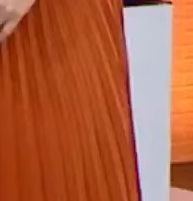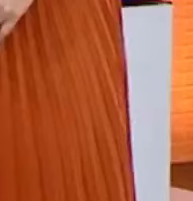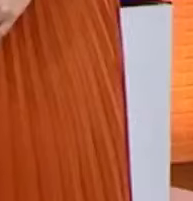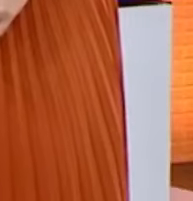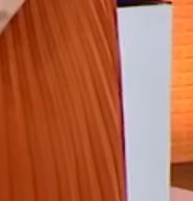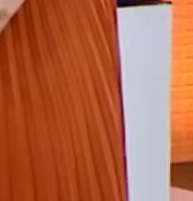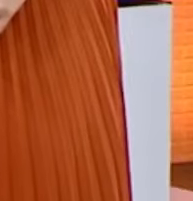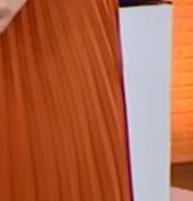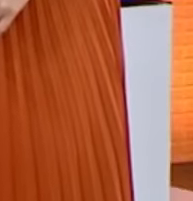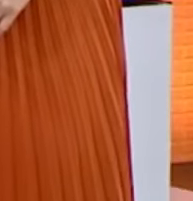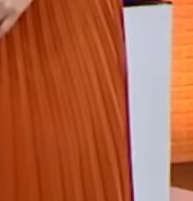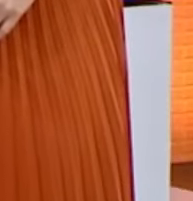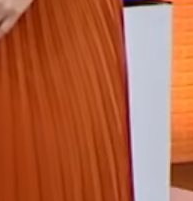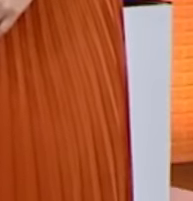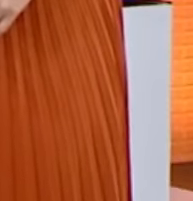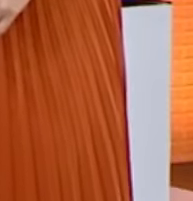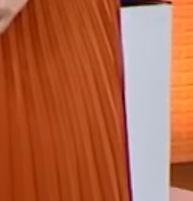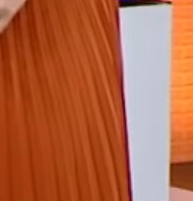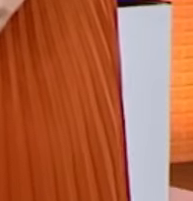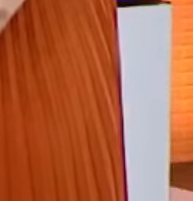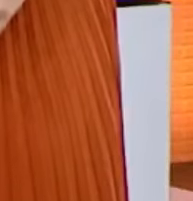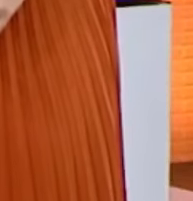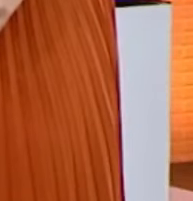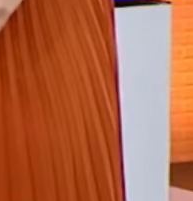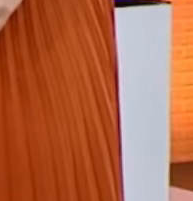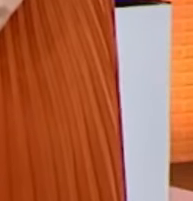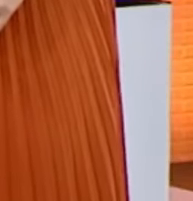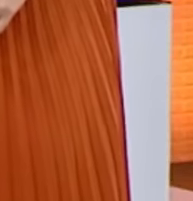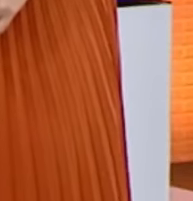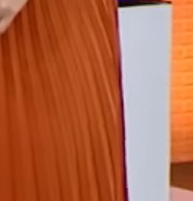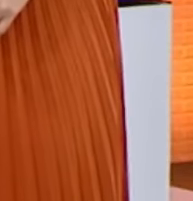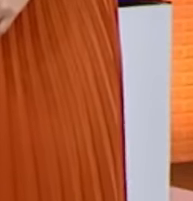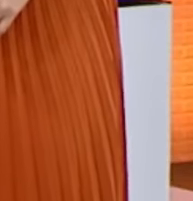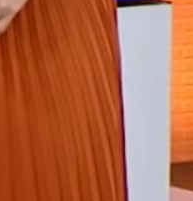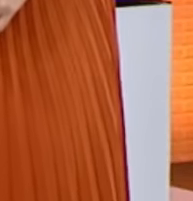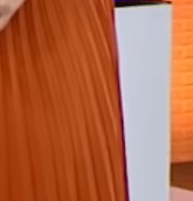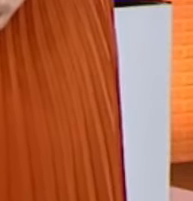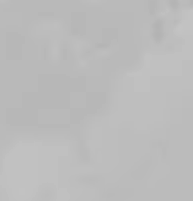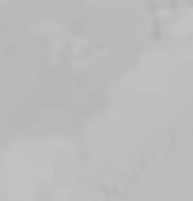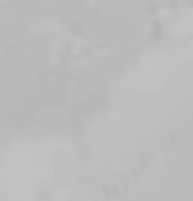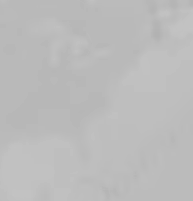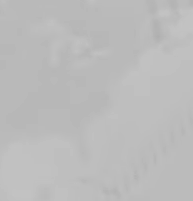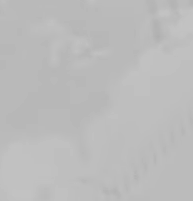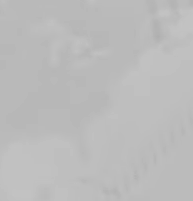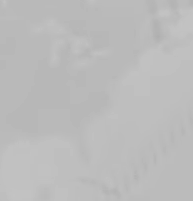niyo po kami sa GMA Pinoy TV at sa www.gmanews.tv.